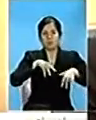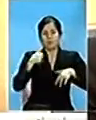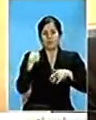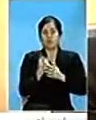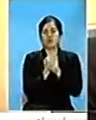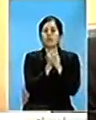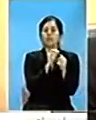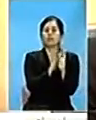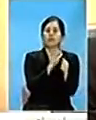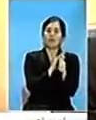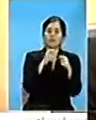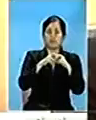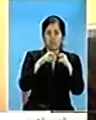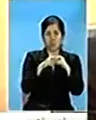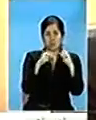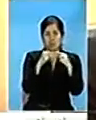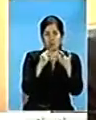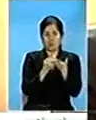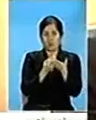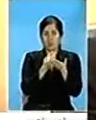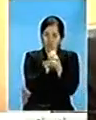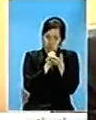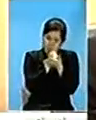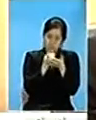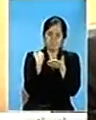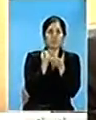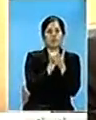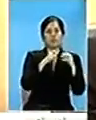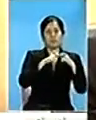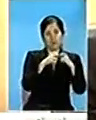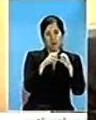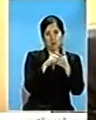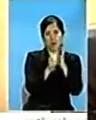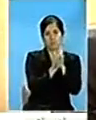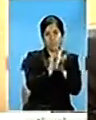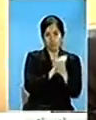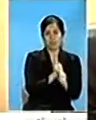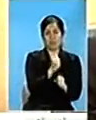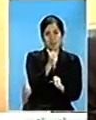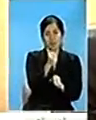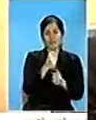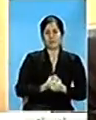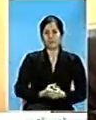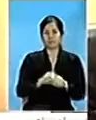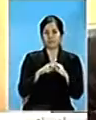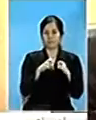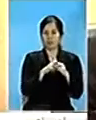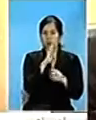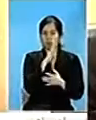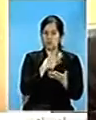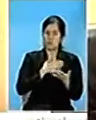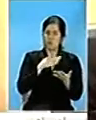ดูแลปัญหายาเสพติดสามารถแก้ไขได้ในชุมชนปัญหาที่พ้นวิสัยที่จะแก้